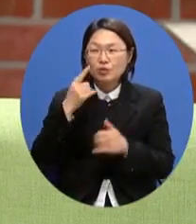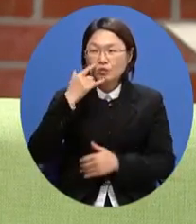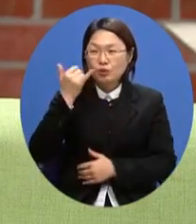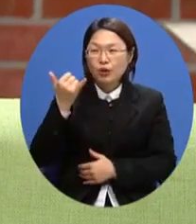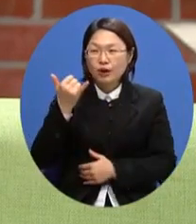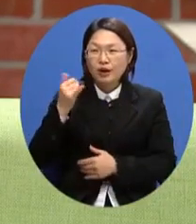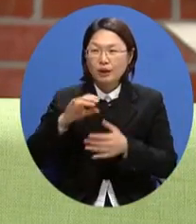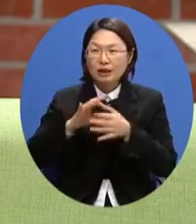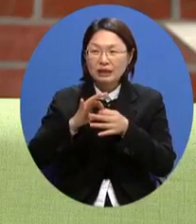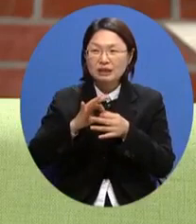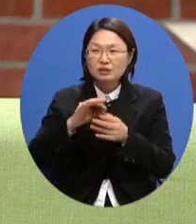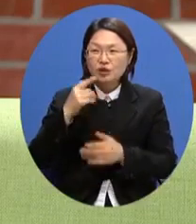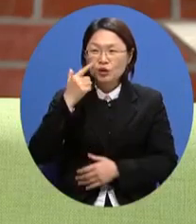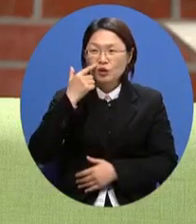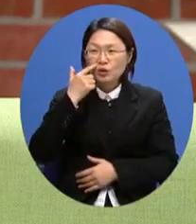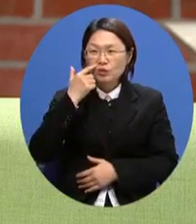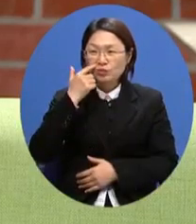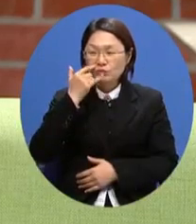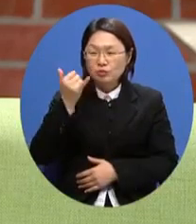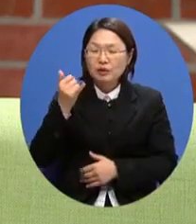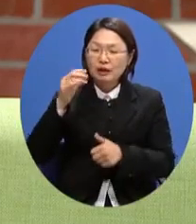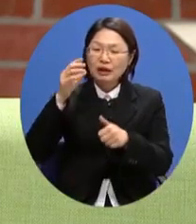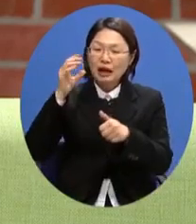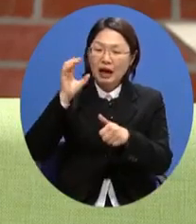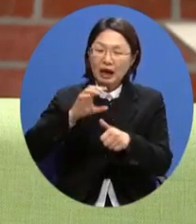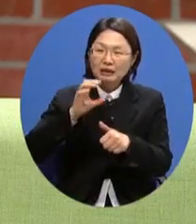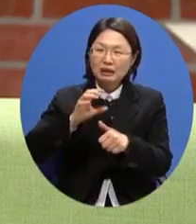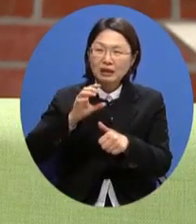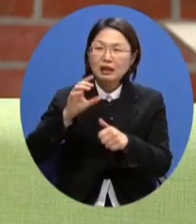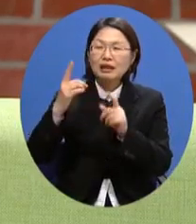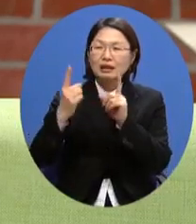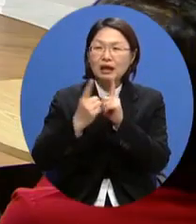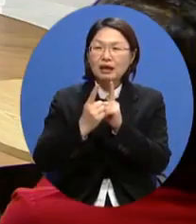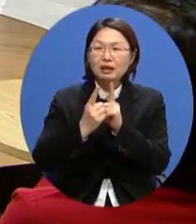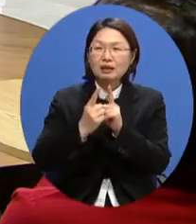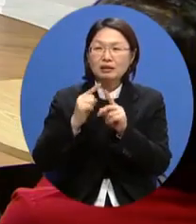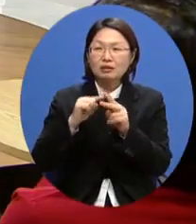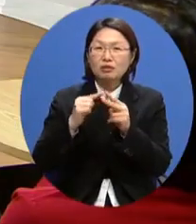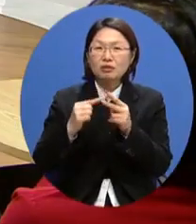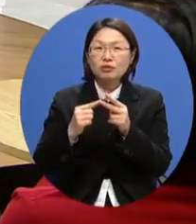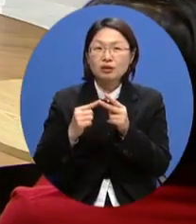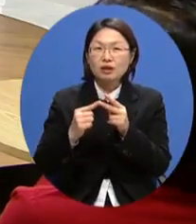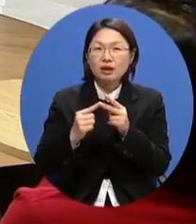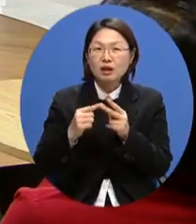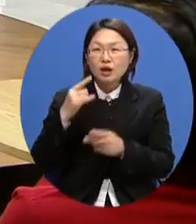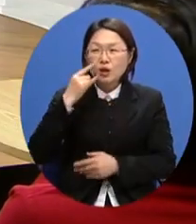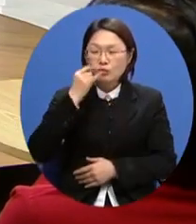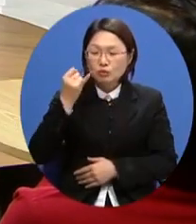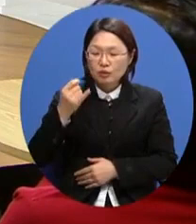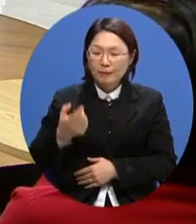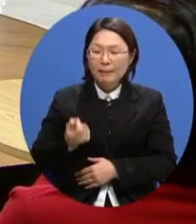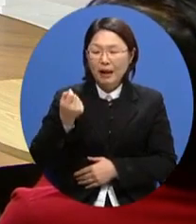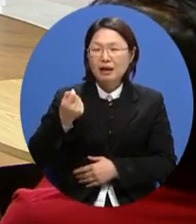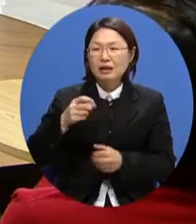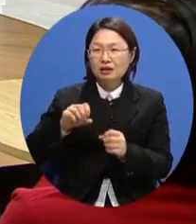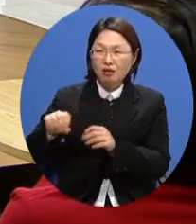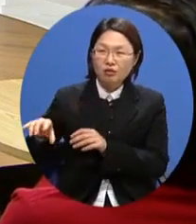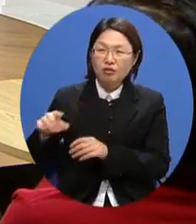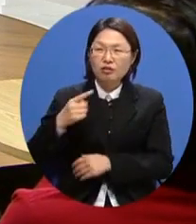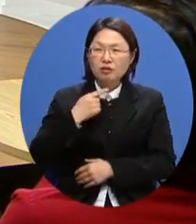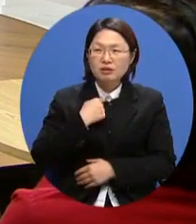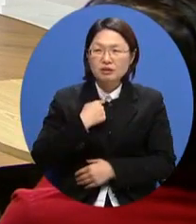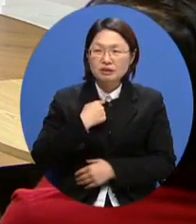관계에서 부모님한테 좀 학대를 당했다거나 아니면은 굉장히 또 이렇게 조실부모한 경험이 있다거나